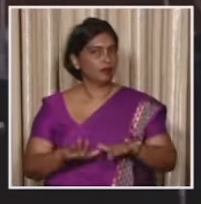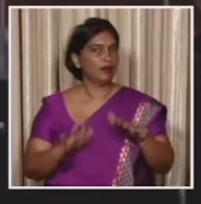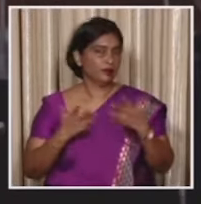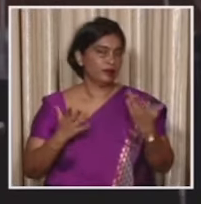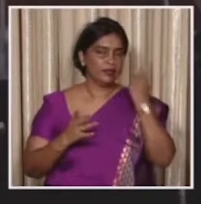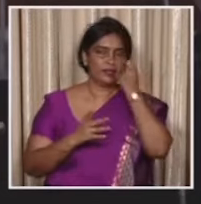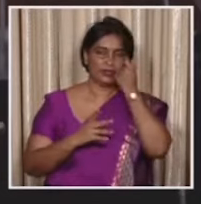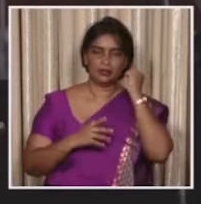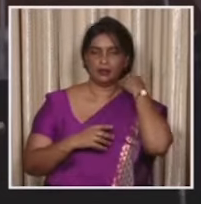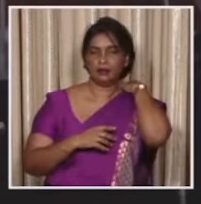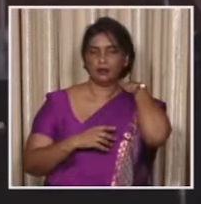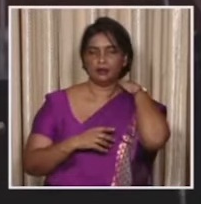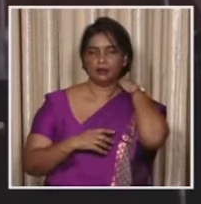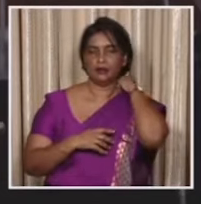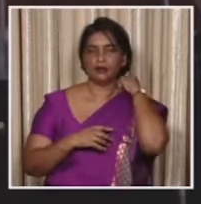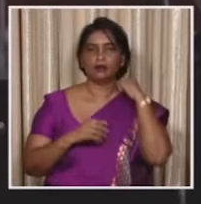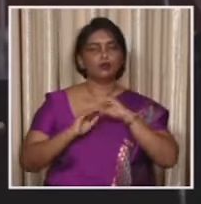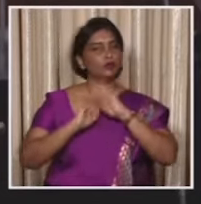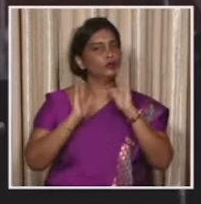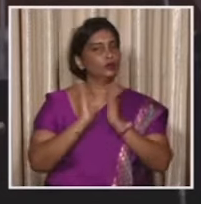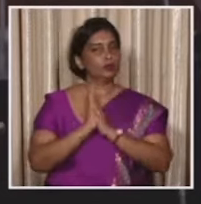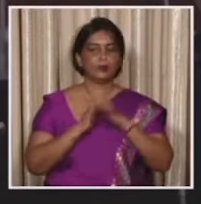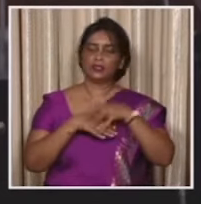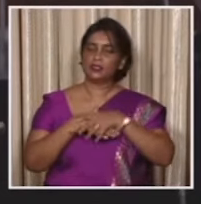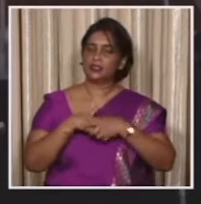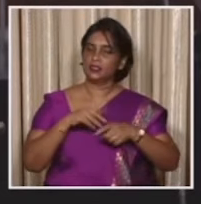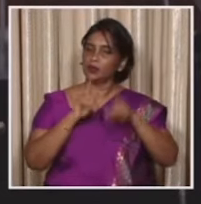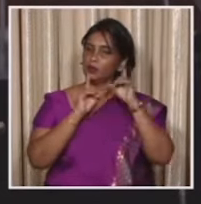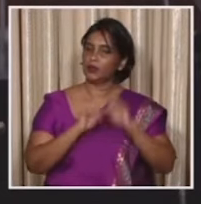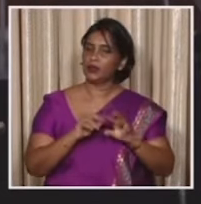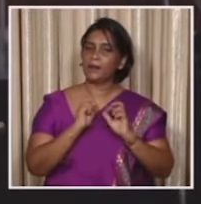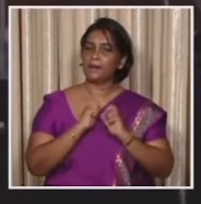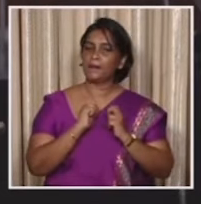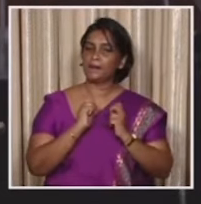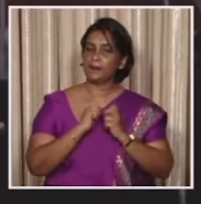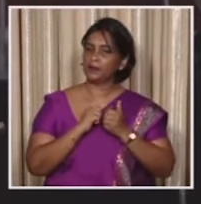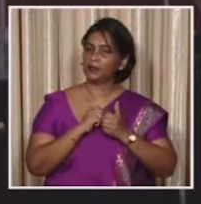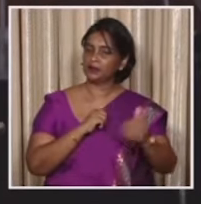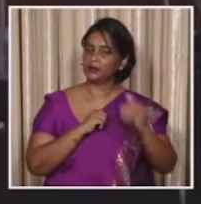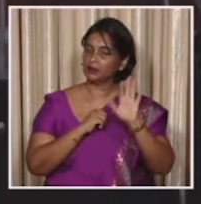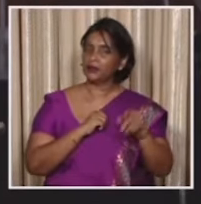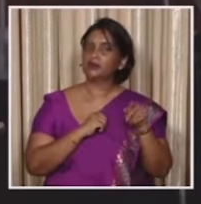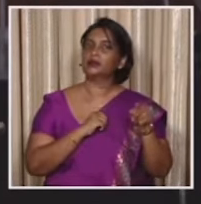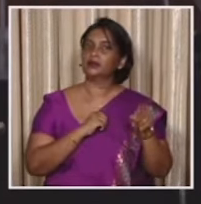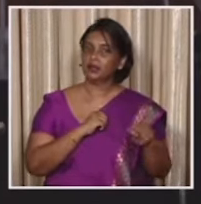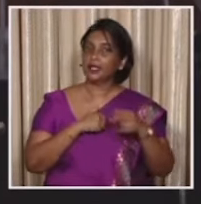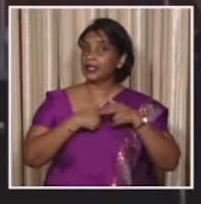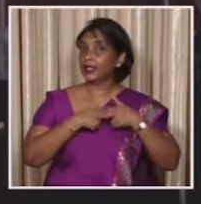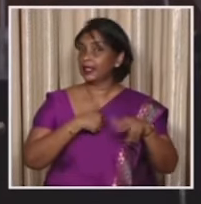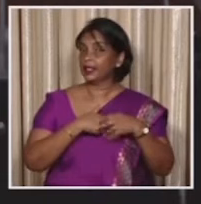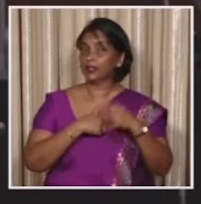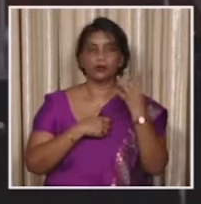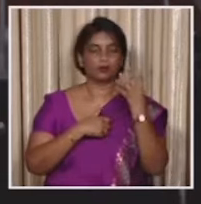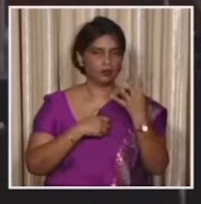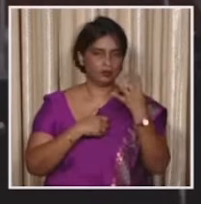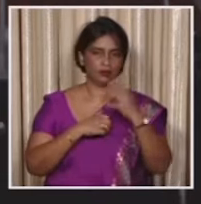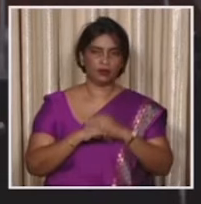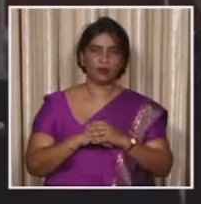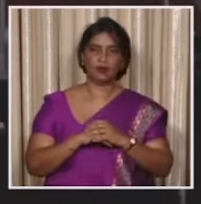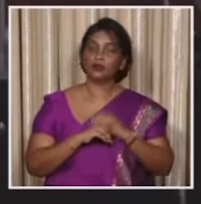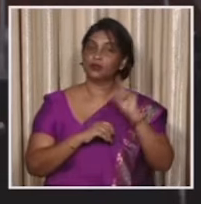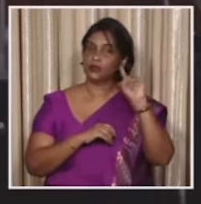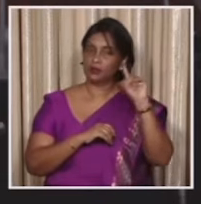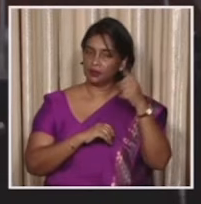කියලා. සමස්ත ජාතියම මෙවැනි අවිනිශ්චිත තැනකට තල්ලු වුණේ හේතු හතරක් නිසා.